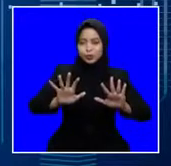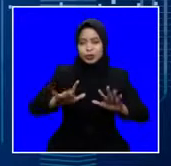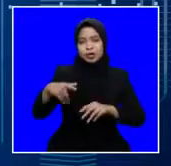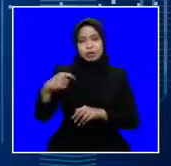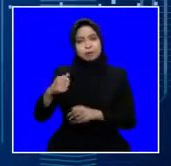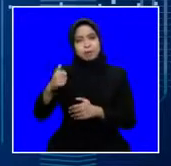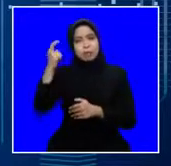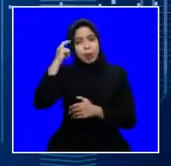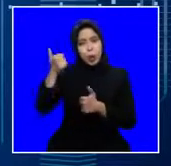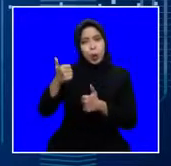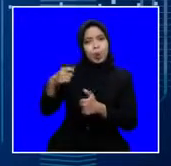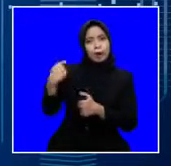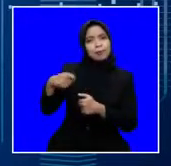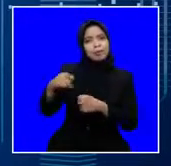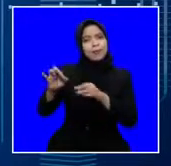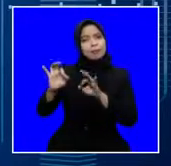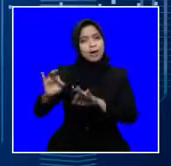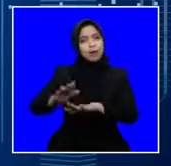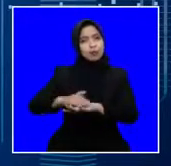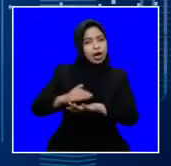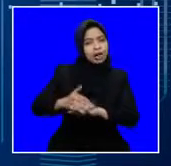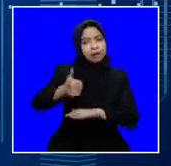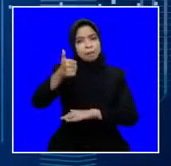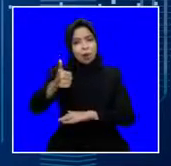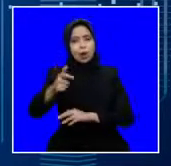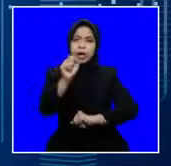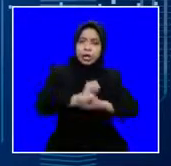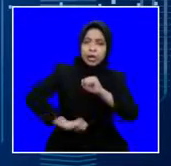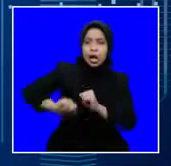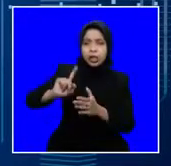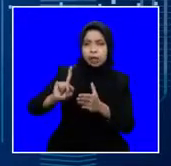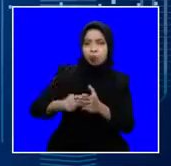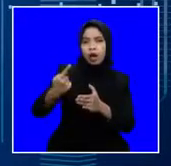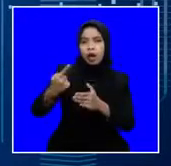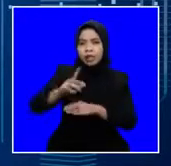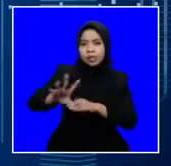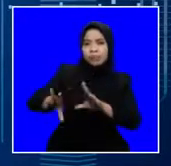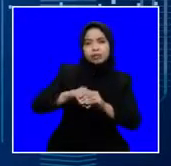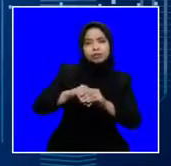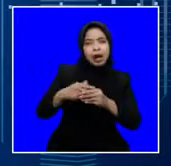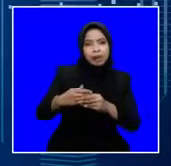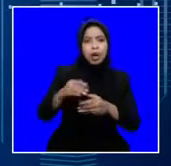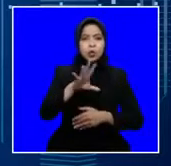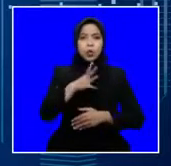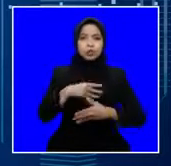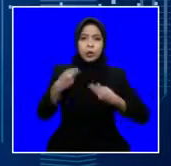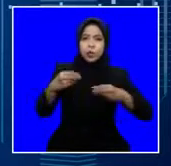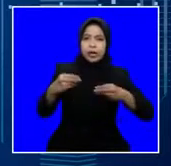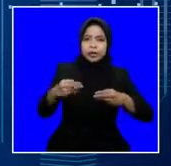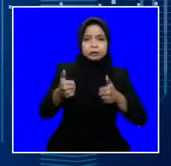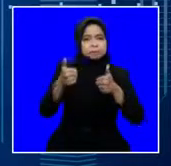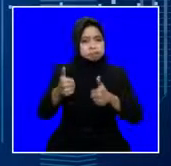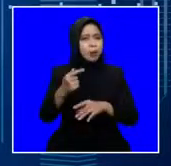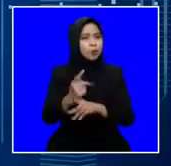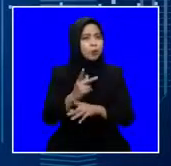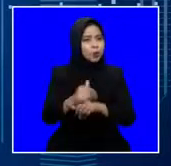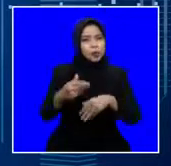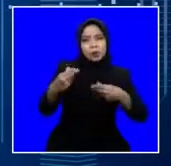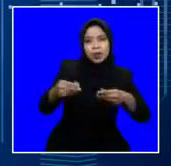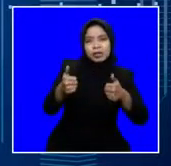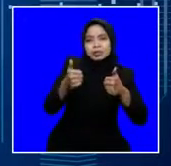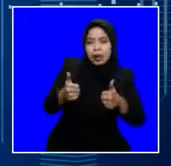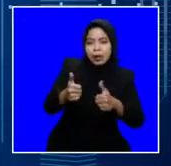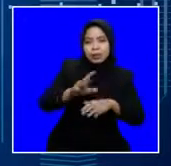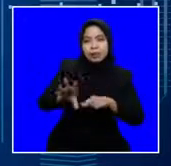akan memulai mengekspansi dengan kegiatan-kegiatan yang mencakup kualitas dosen, guru, dan terutama juga